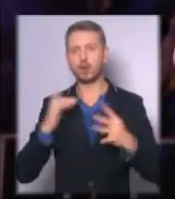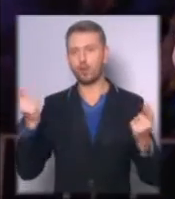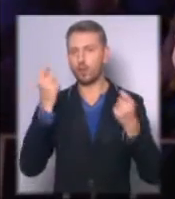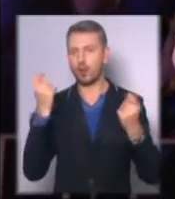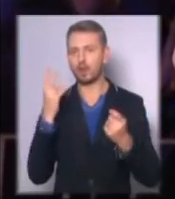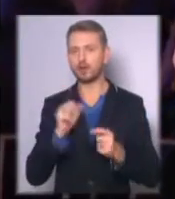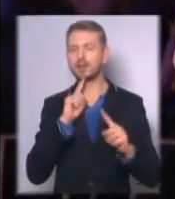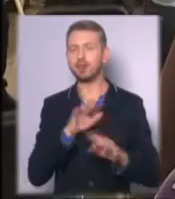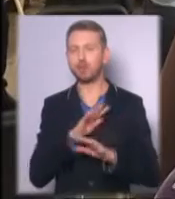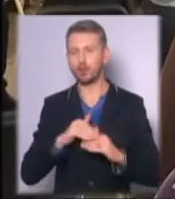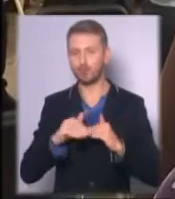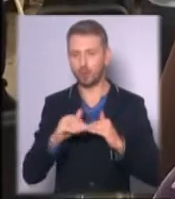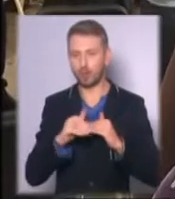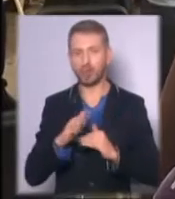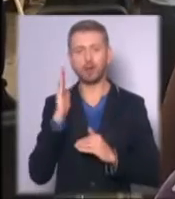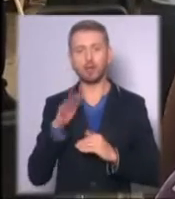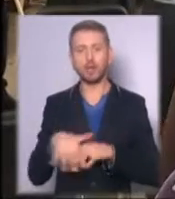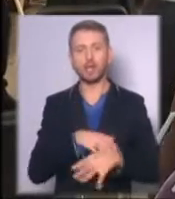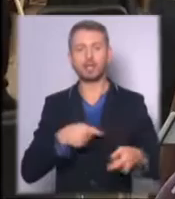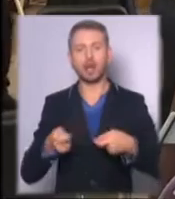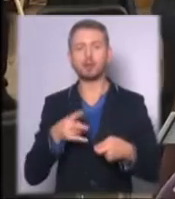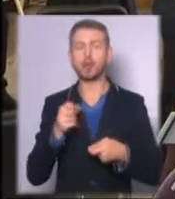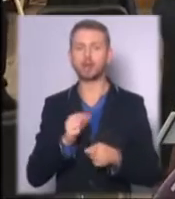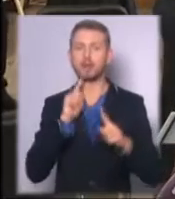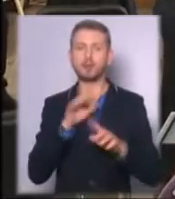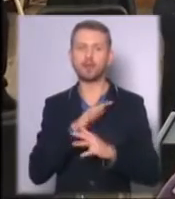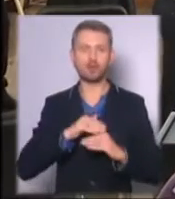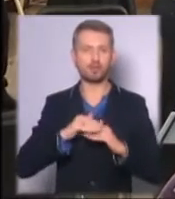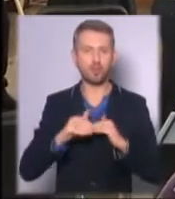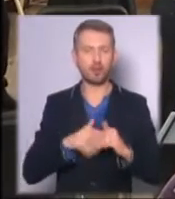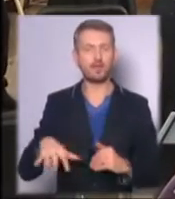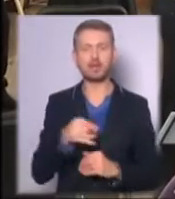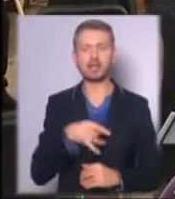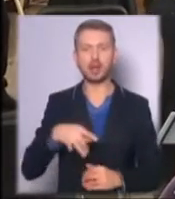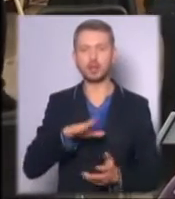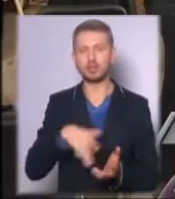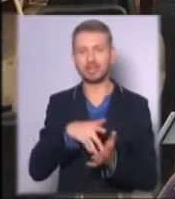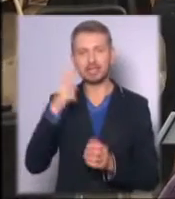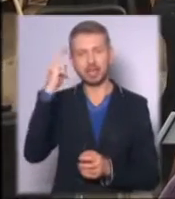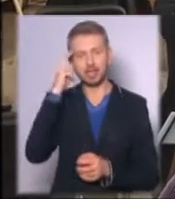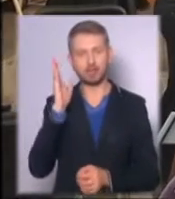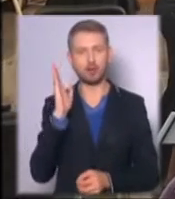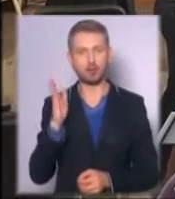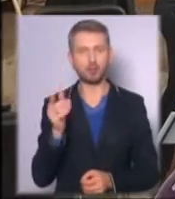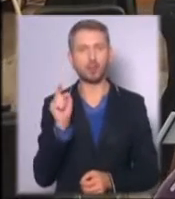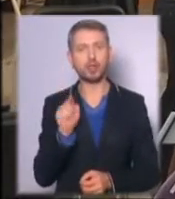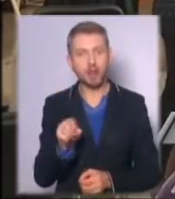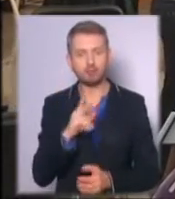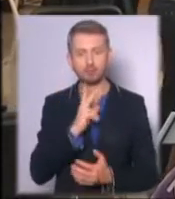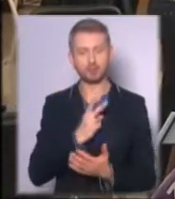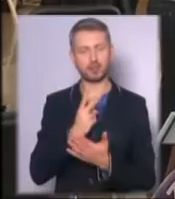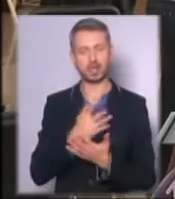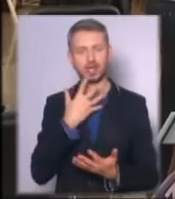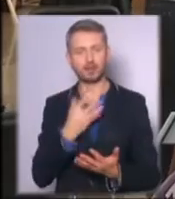полі. Буде ярмарок на співочому полі, і всі райони міста Києва будуть там зображати